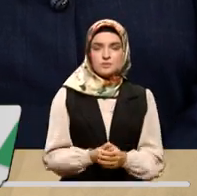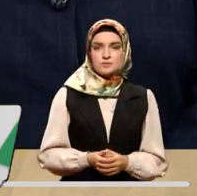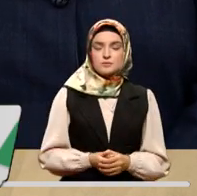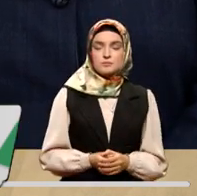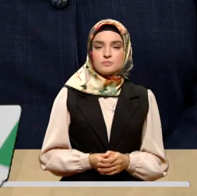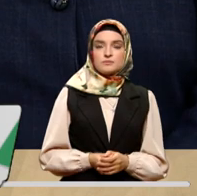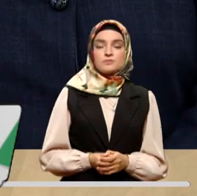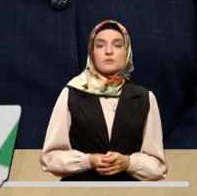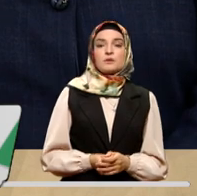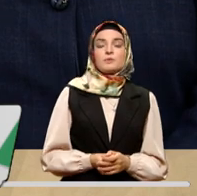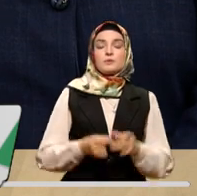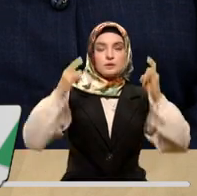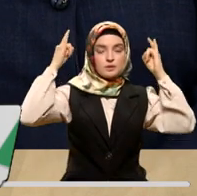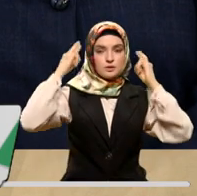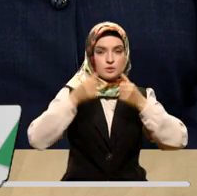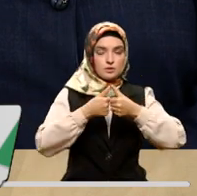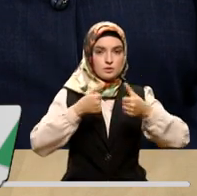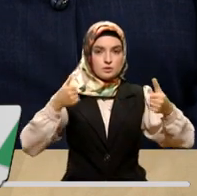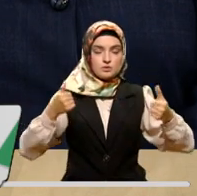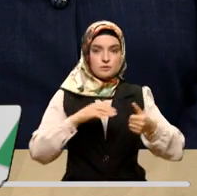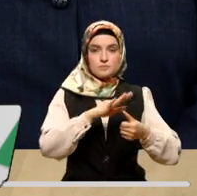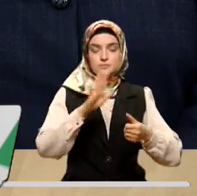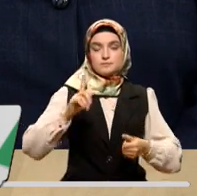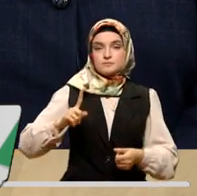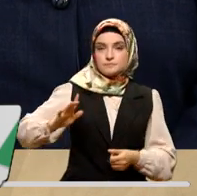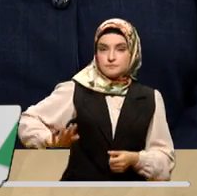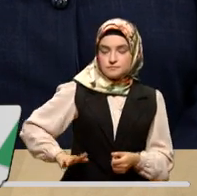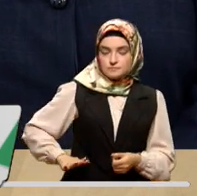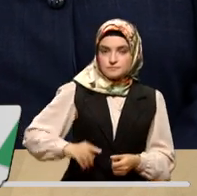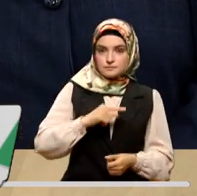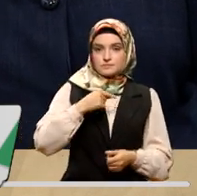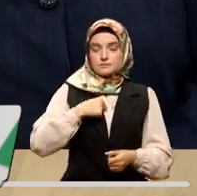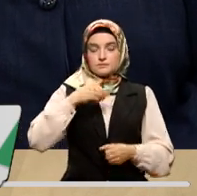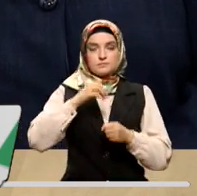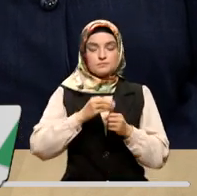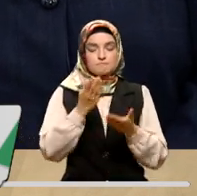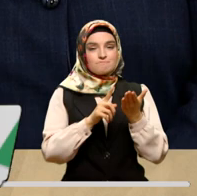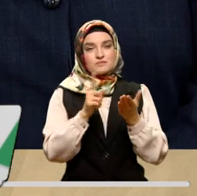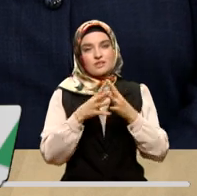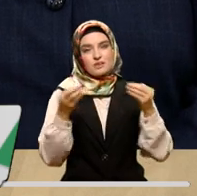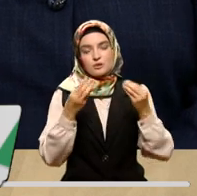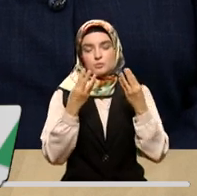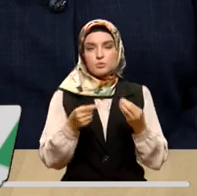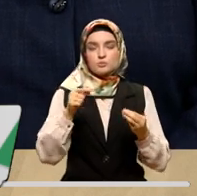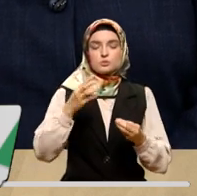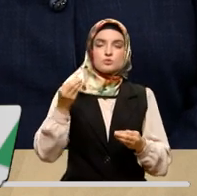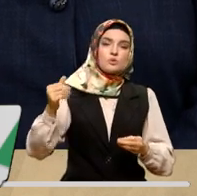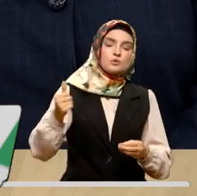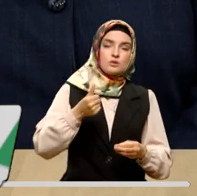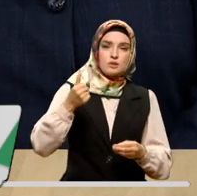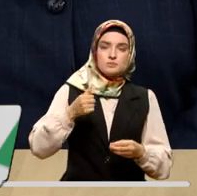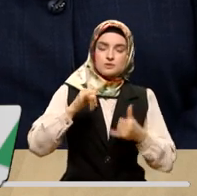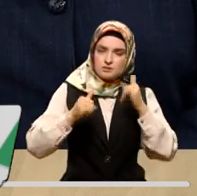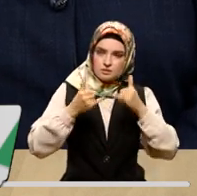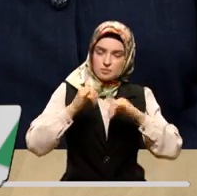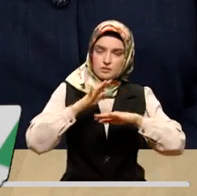tavrımızla camiden uzaklaşabilecek her bir çocuk bizim için ahiret kaybımız olur. Bu önemlidir diyorum. Yani yaramazlık